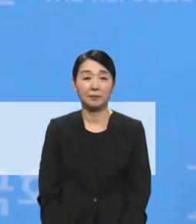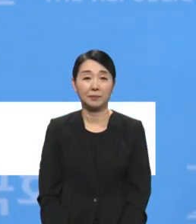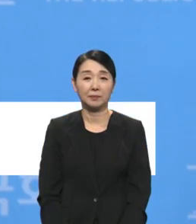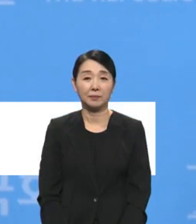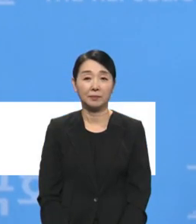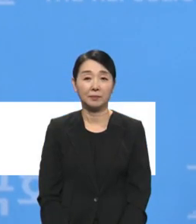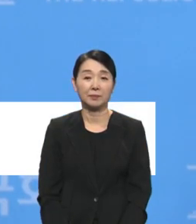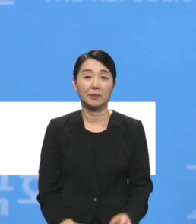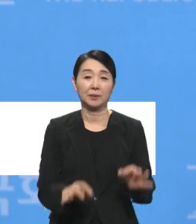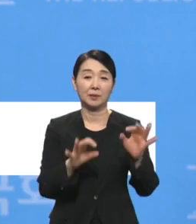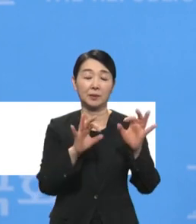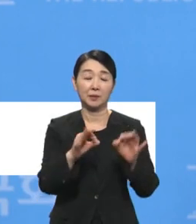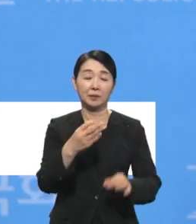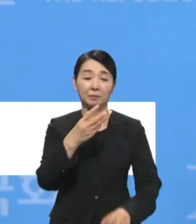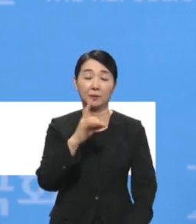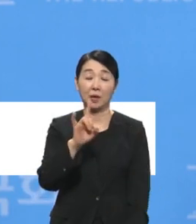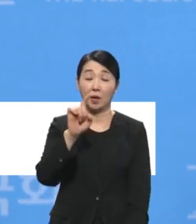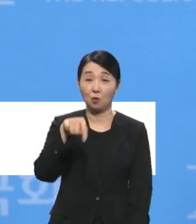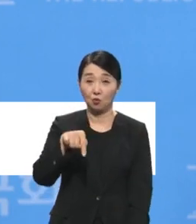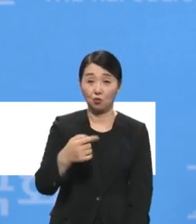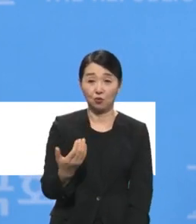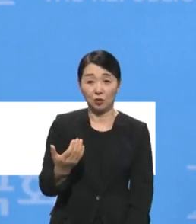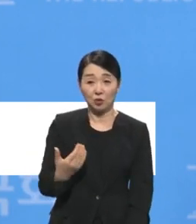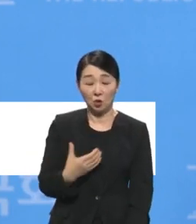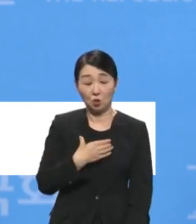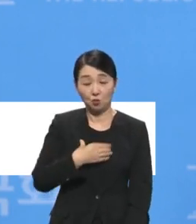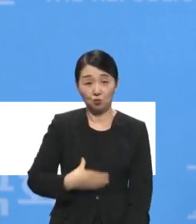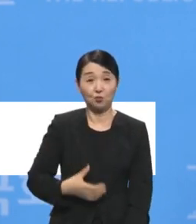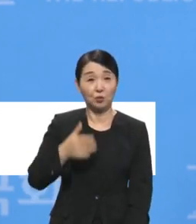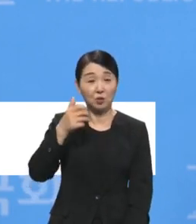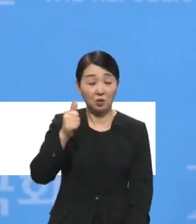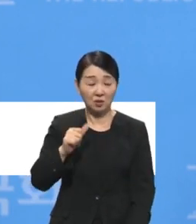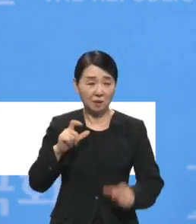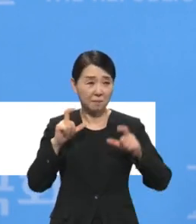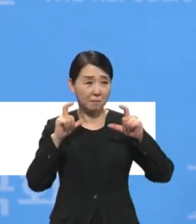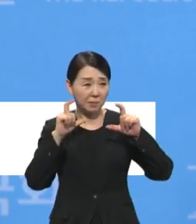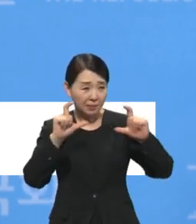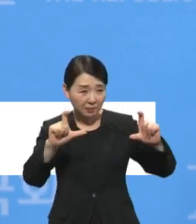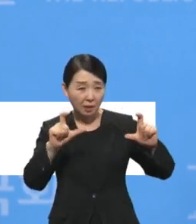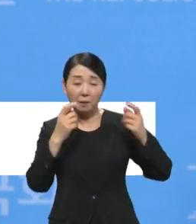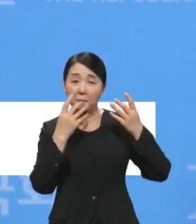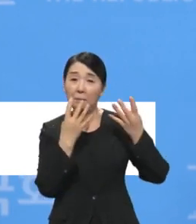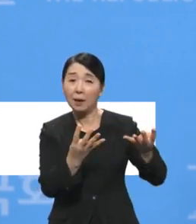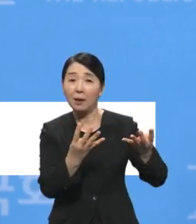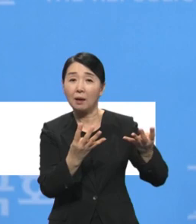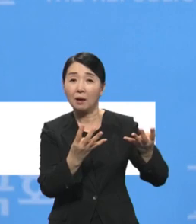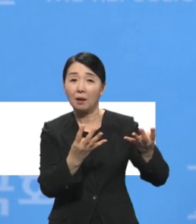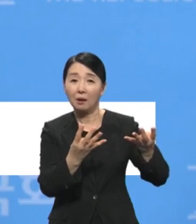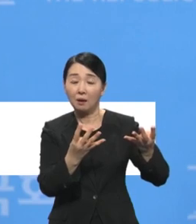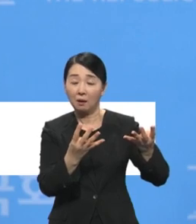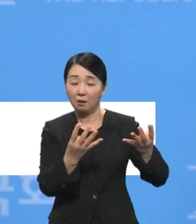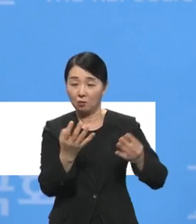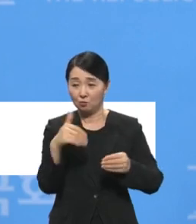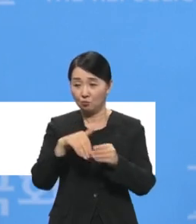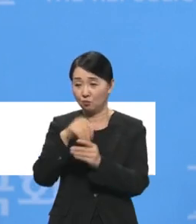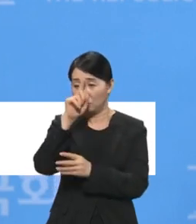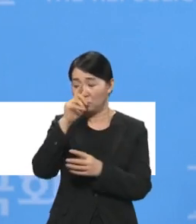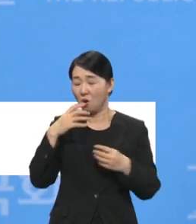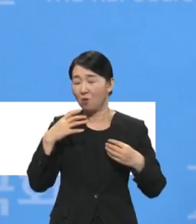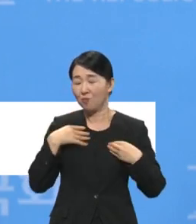김태욱 전 구청장의 그 요번에 판결은 사실은 전정권 비리를